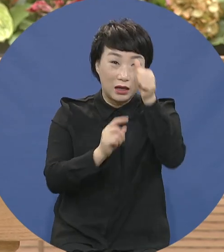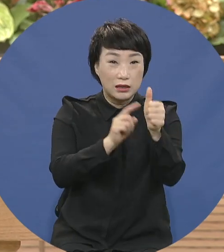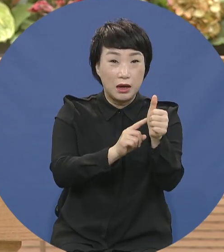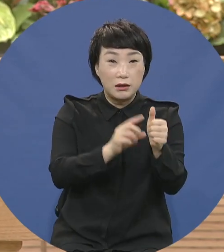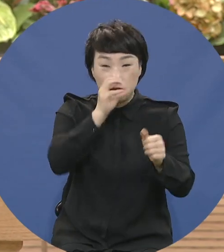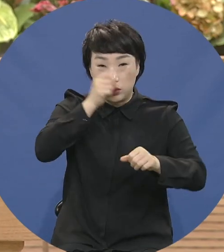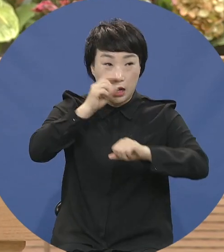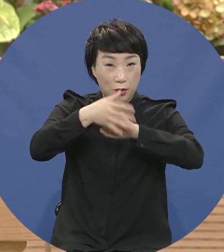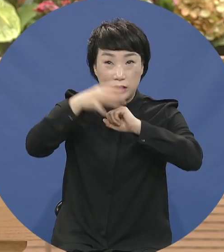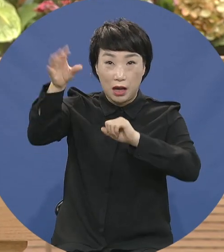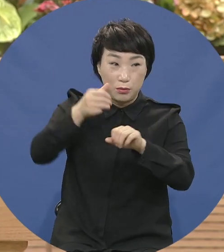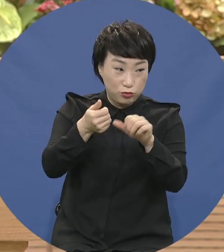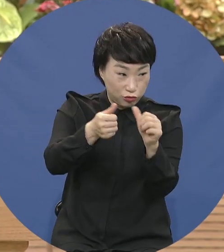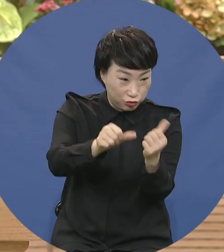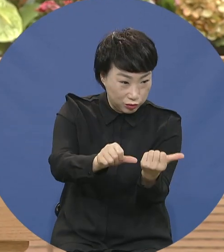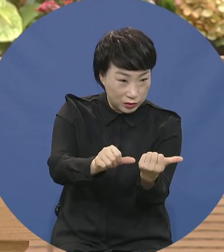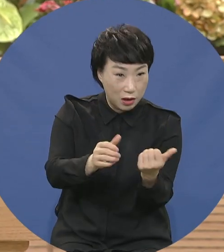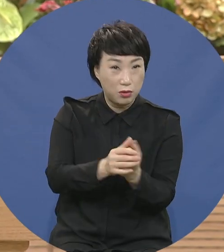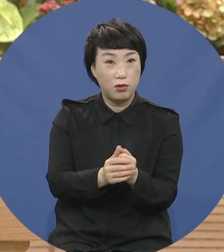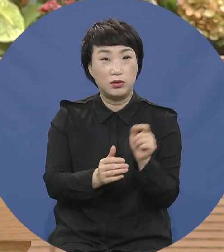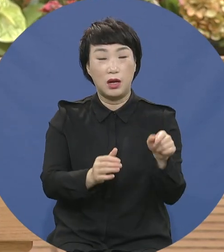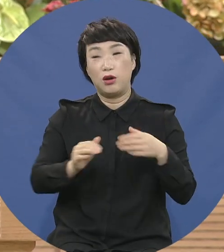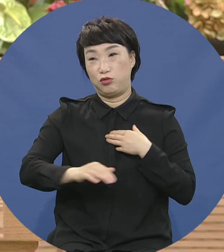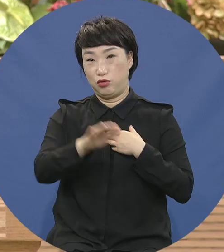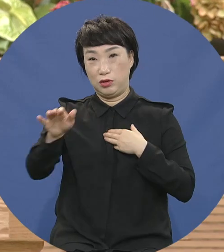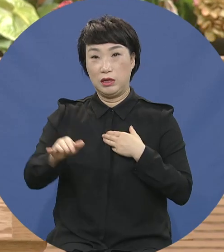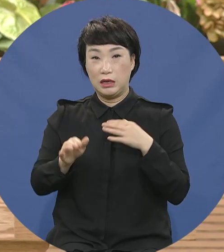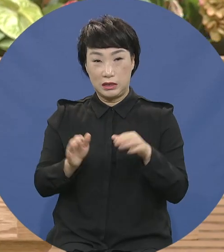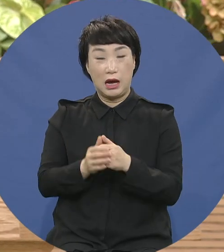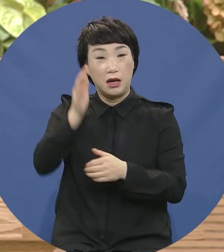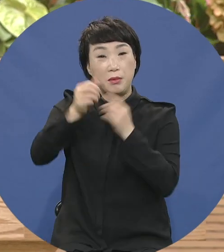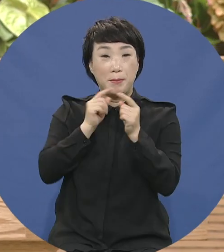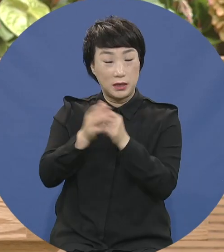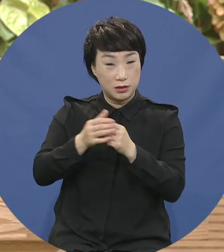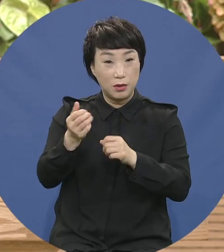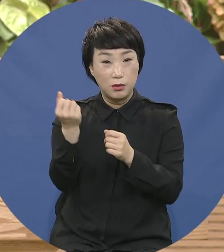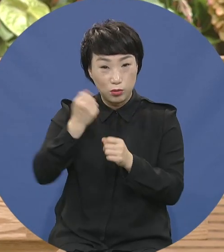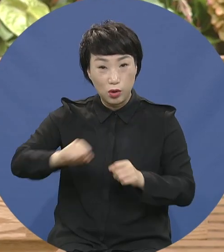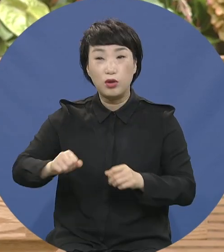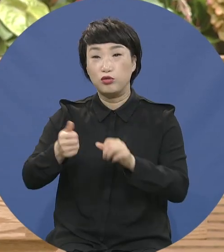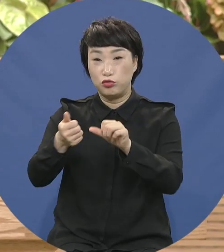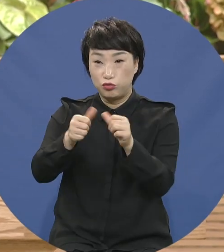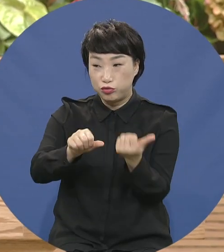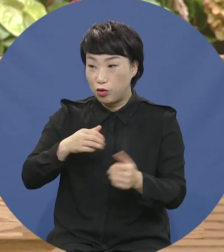네가 먹으면 죽어, 우리도 하나님 말씀을 법보면 죽어